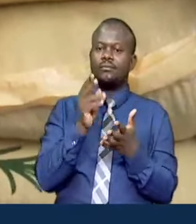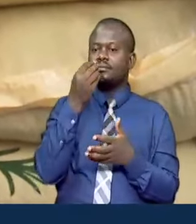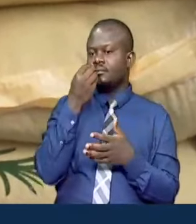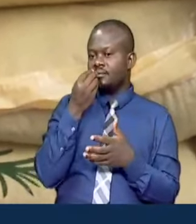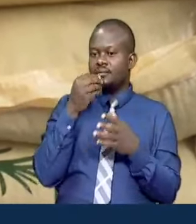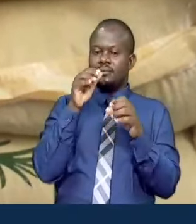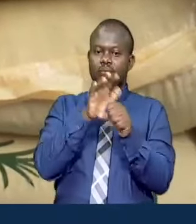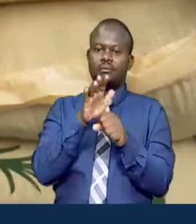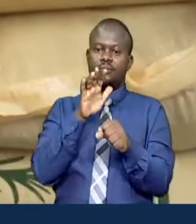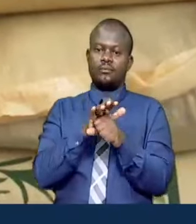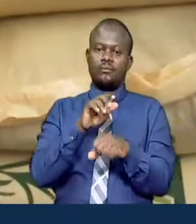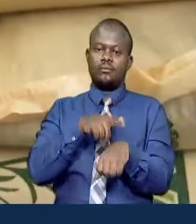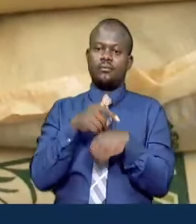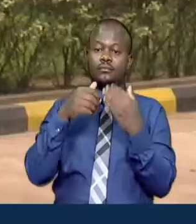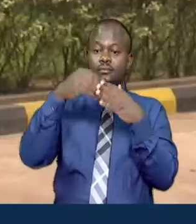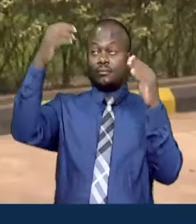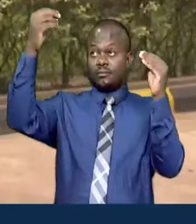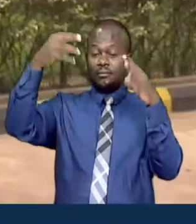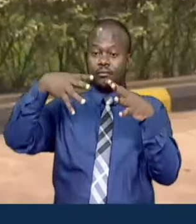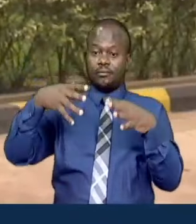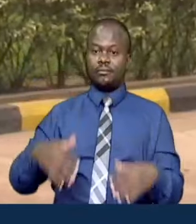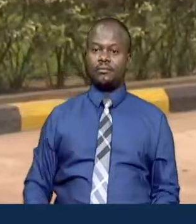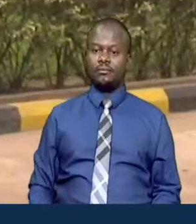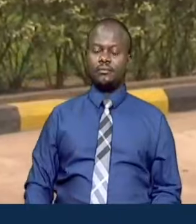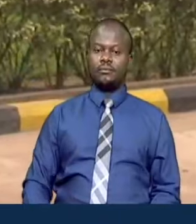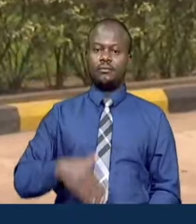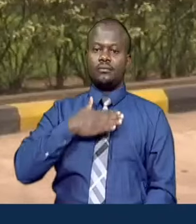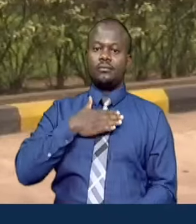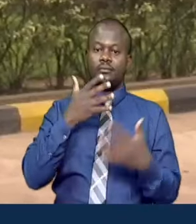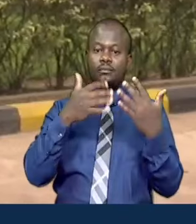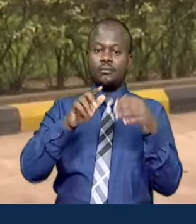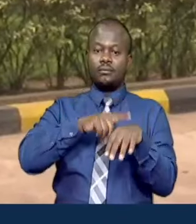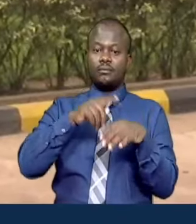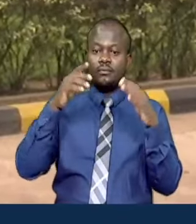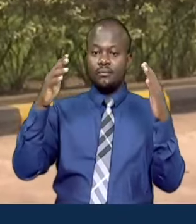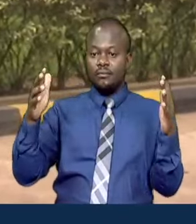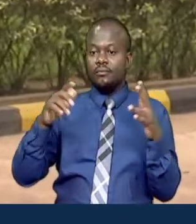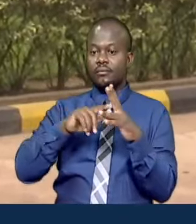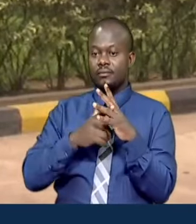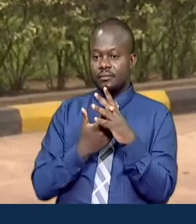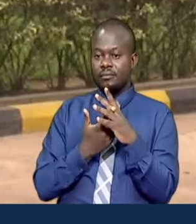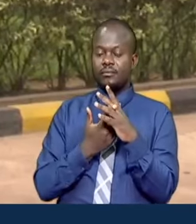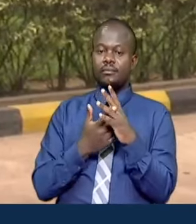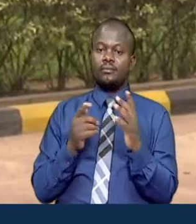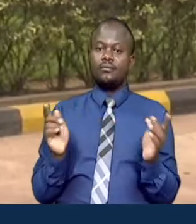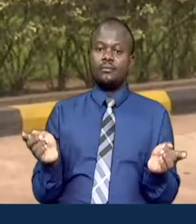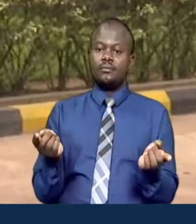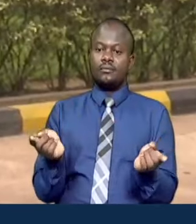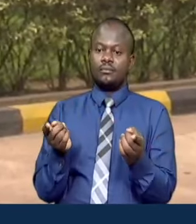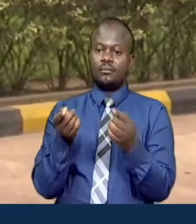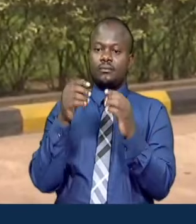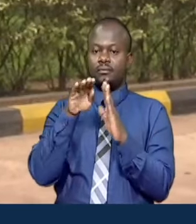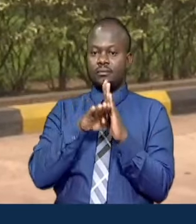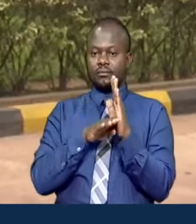cyane cyane muri ibi bihe by'izuba. Maze igihe kitari gito kuva dutangiye korora, gahunda